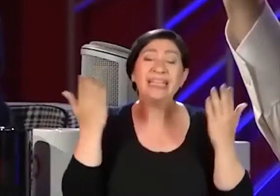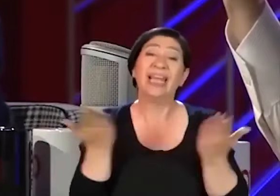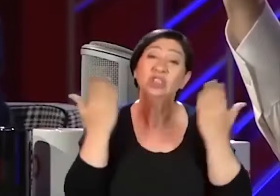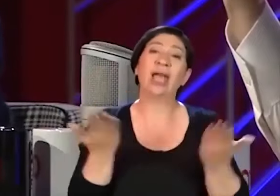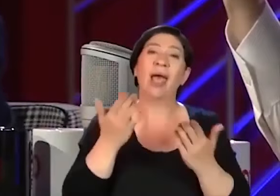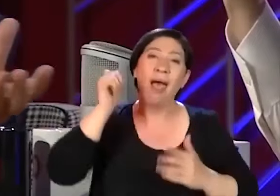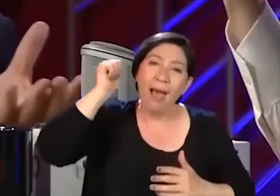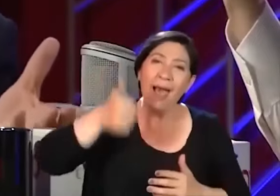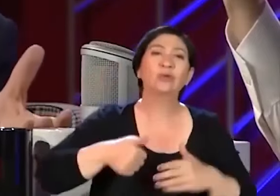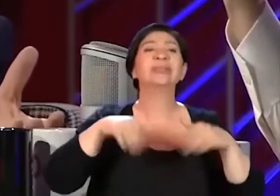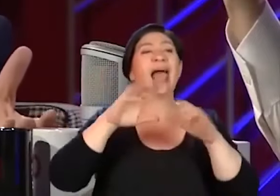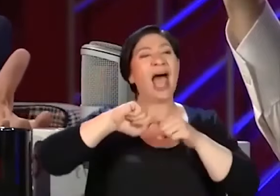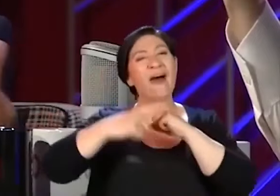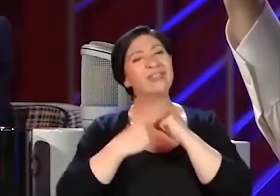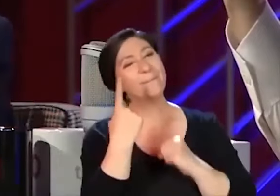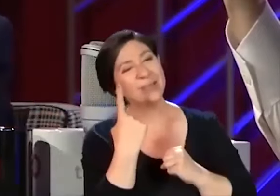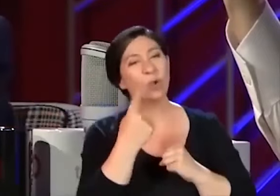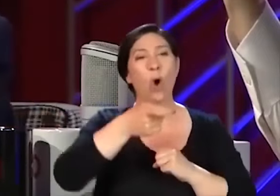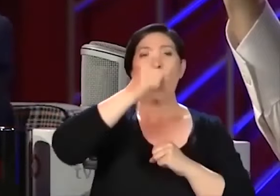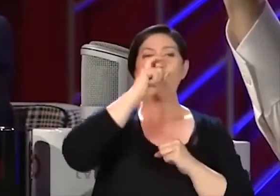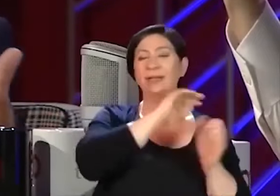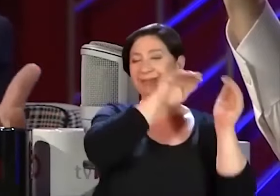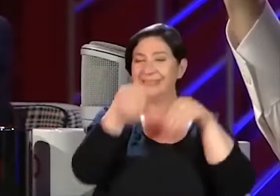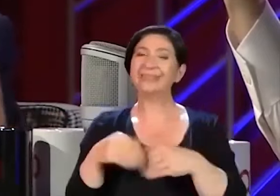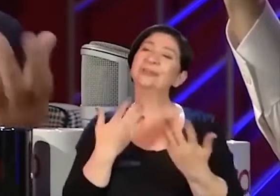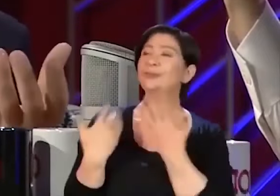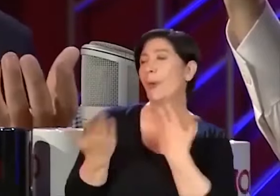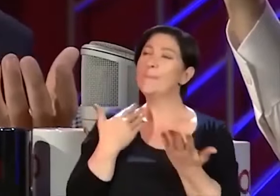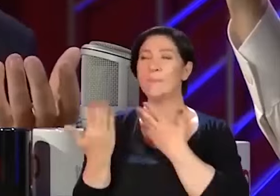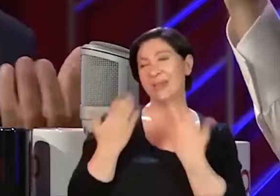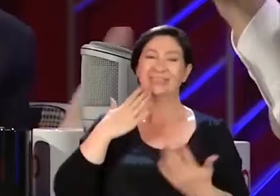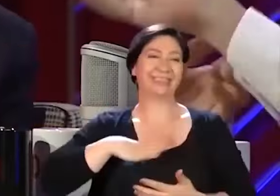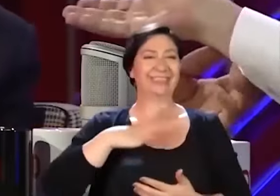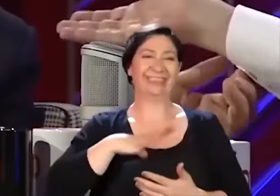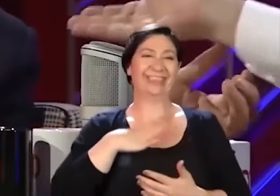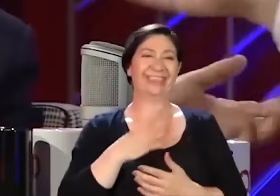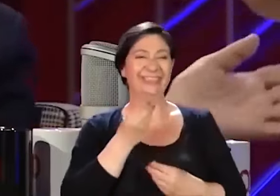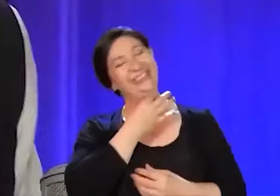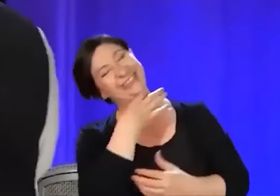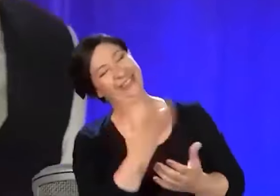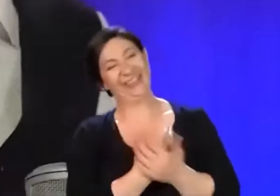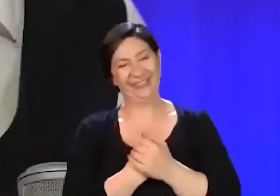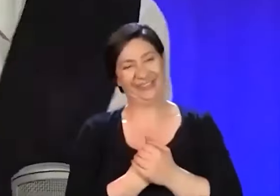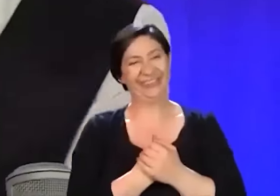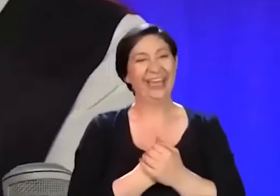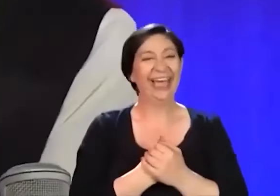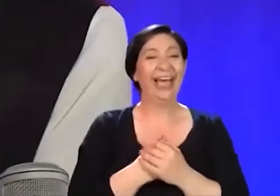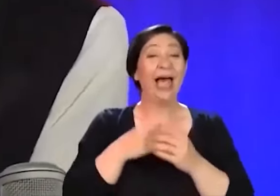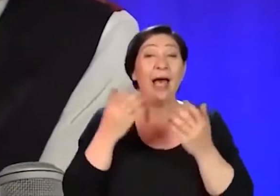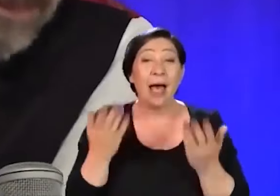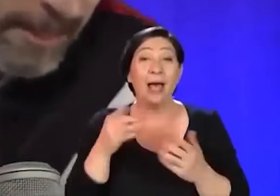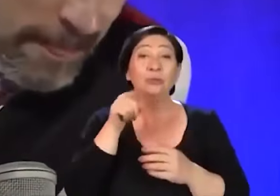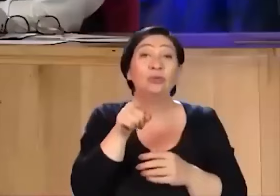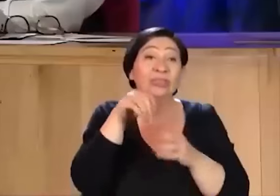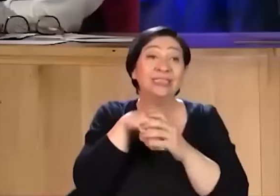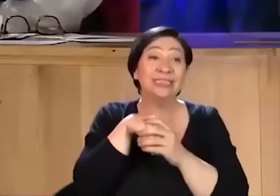işte her gün değil ama işte haftada bir gün Okan Bayülgen'le söyleşesi geliyor insanın mesela. Ay çok sevdiniz, teşekkür ederim. Yok bu şunun için. Ha bunun için,